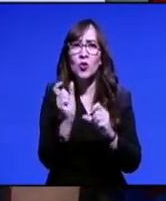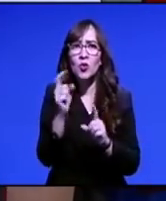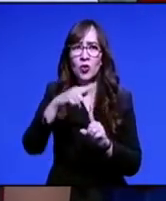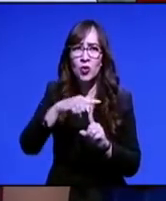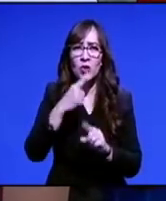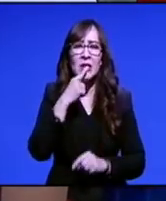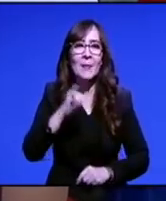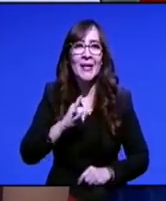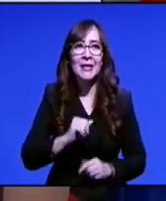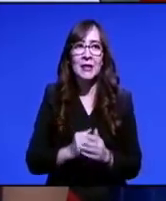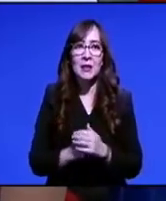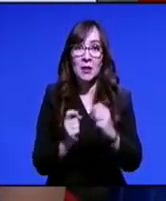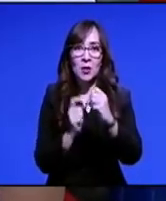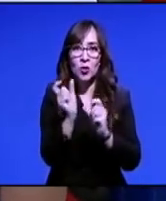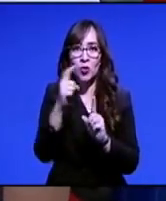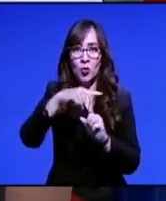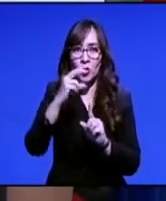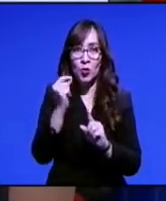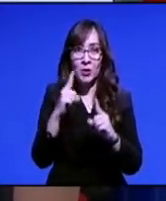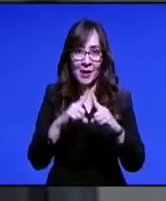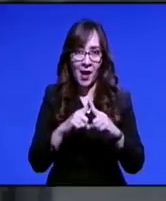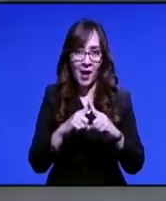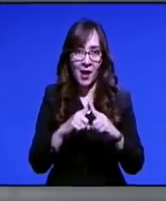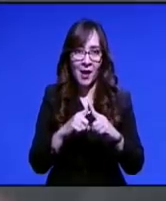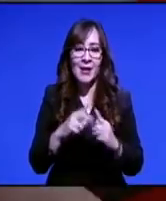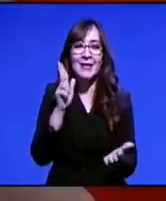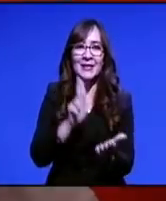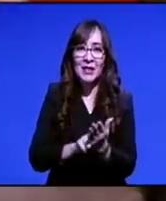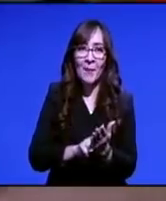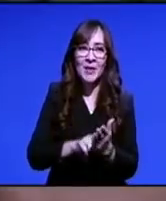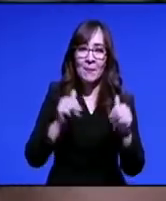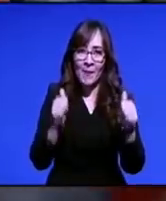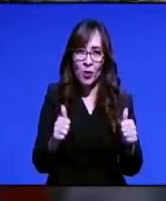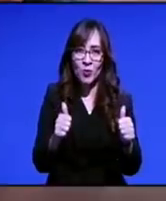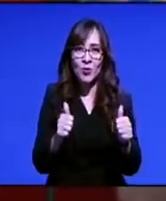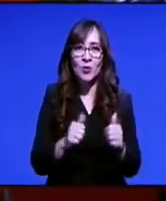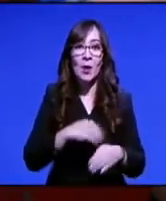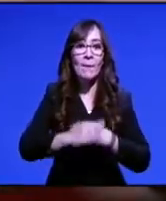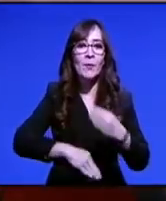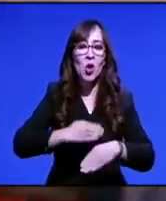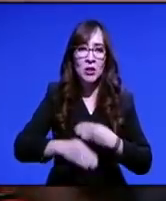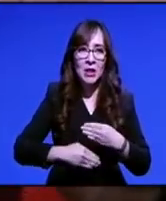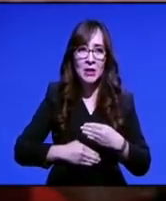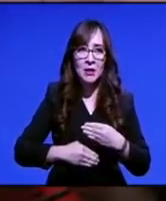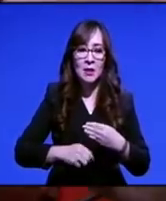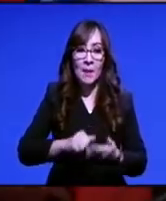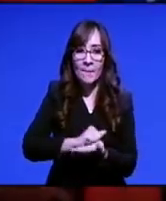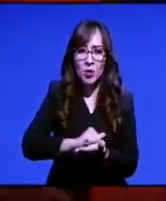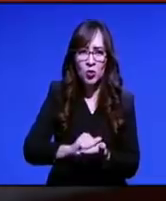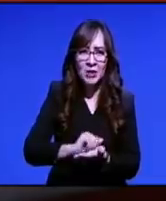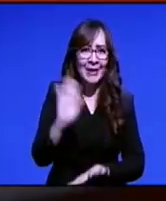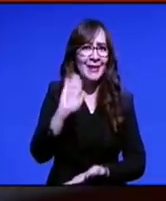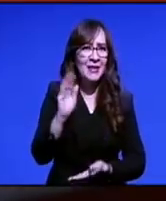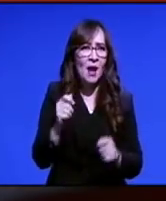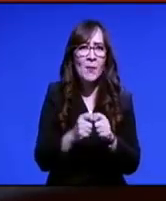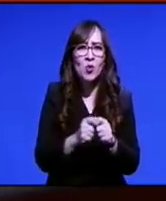Jadi kalau pakai mesin ini dijamin deh nggak susut dan juga nggak luntur. Proses mencuci dry clean tidak menggunakan air sama